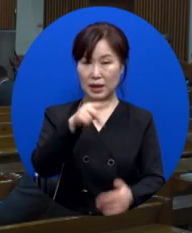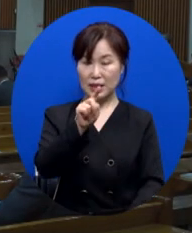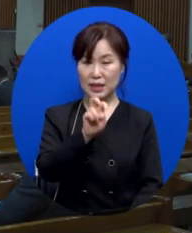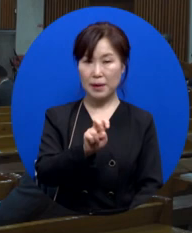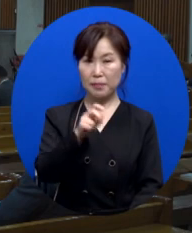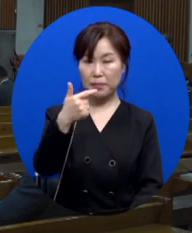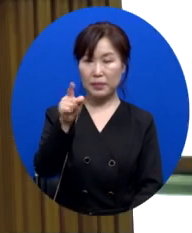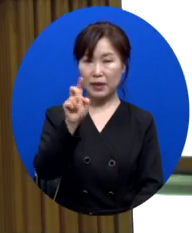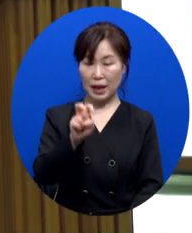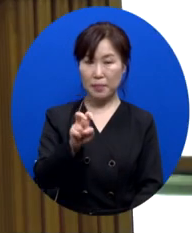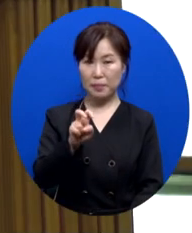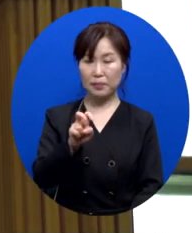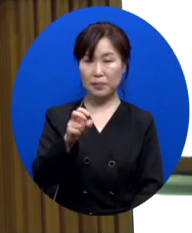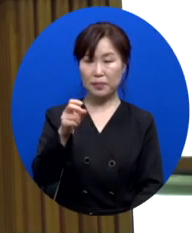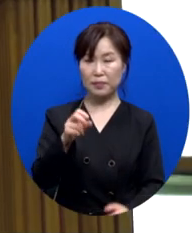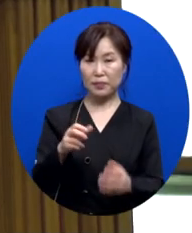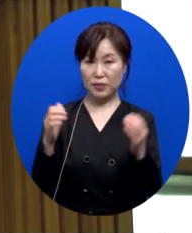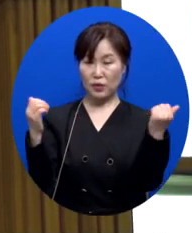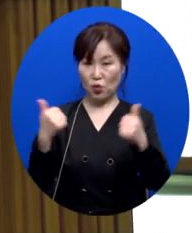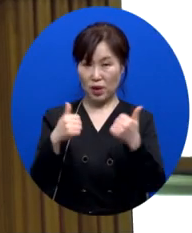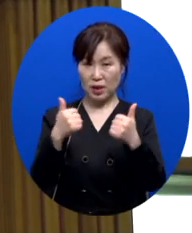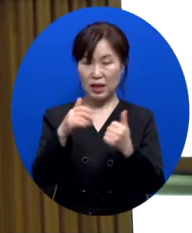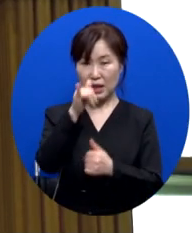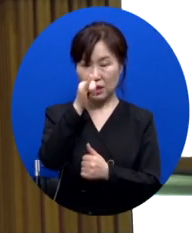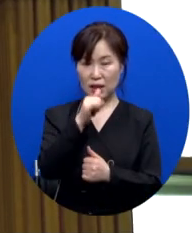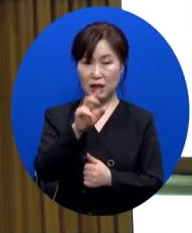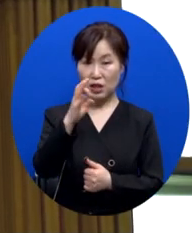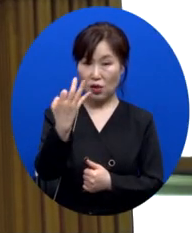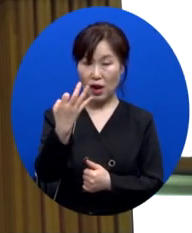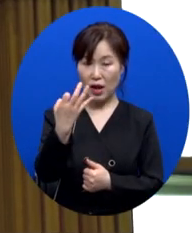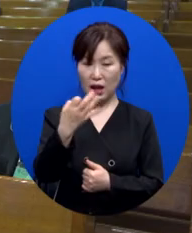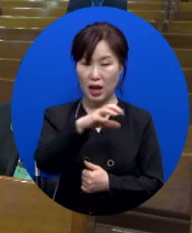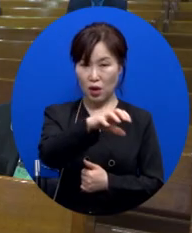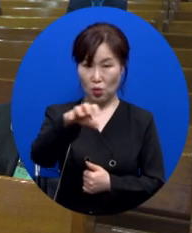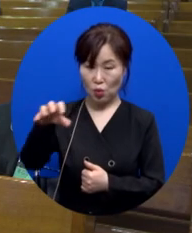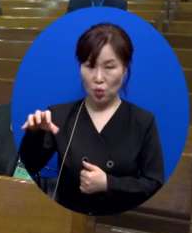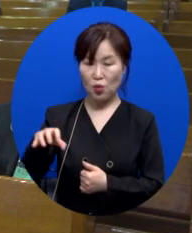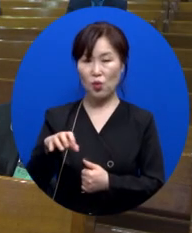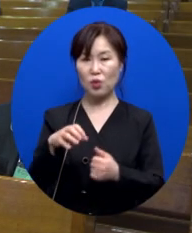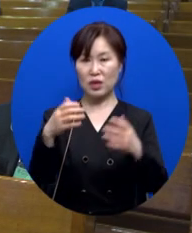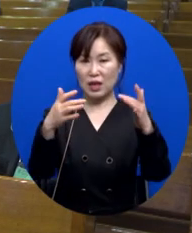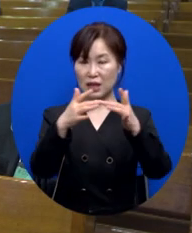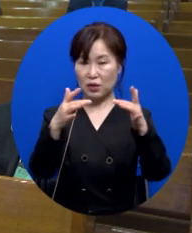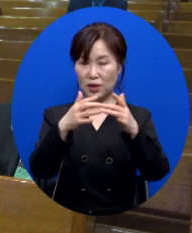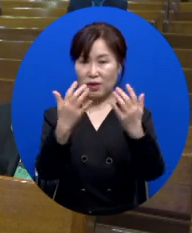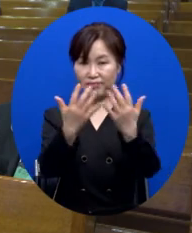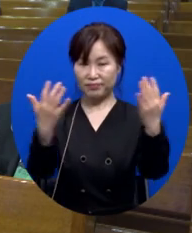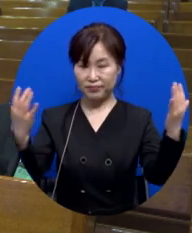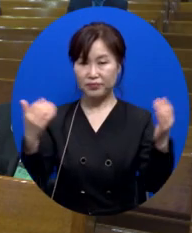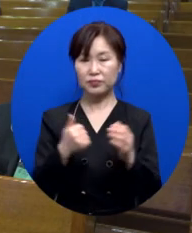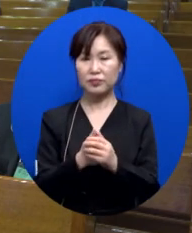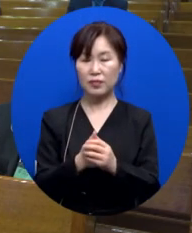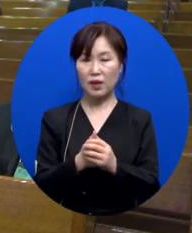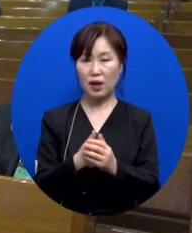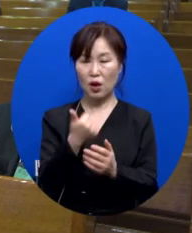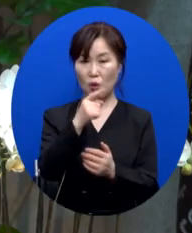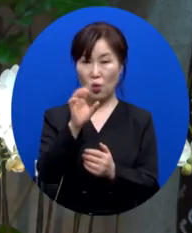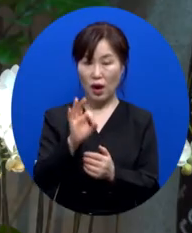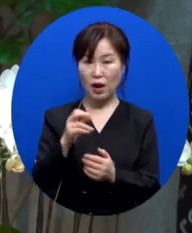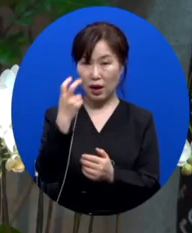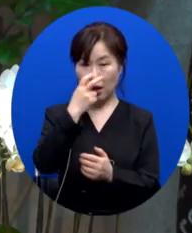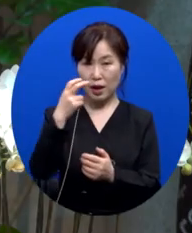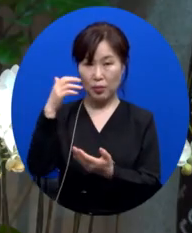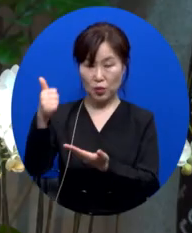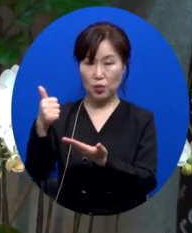자 11월 정기 위원회 를 개최했습니다 14개 교파 에서 화상으로 진행한 여느 해서 대구 남문의 교배 흥 병원 감독은